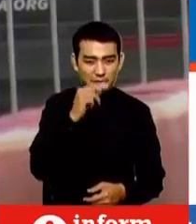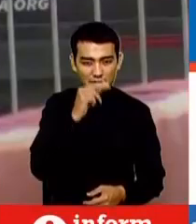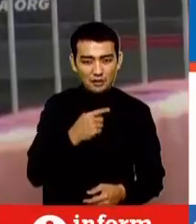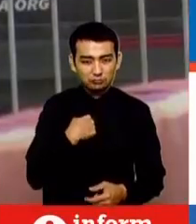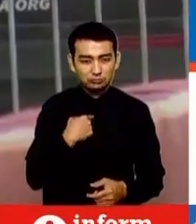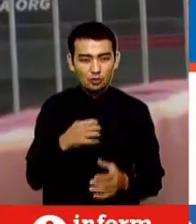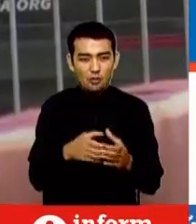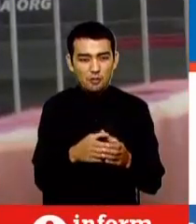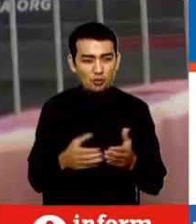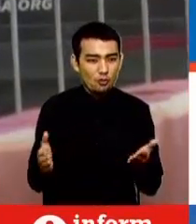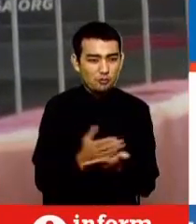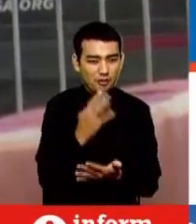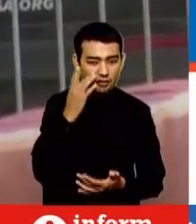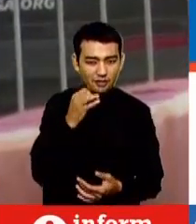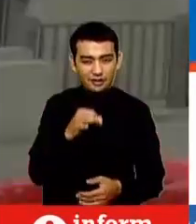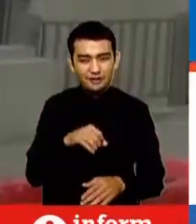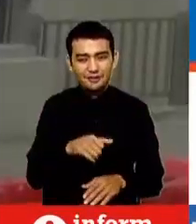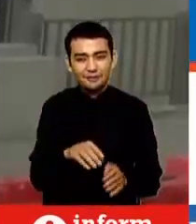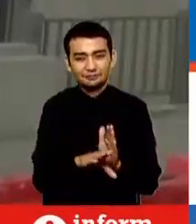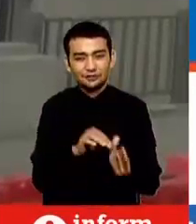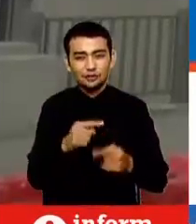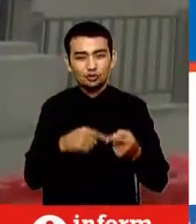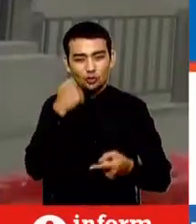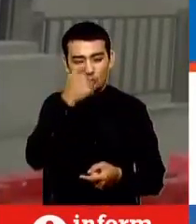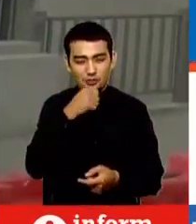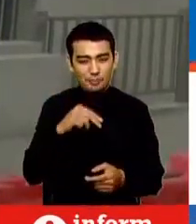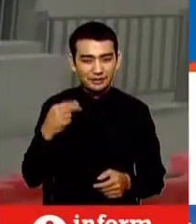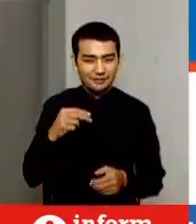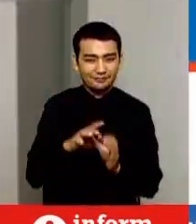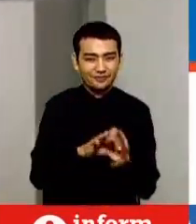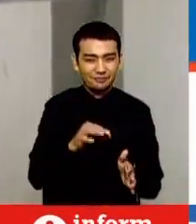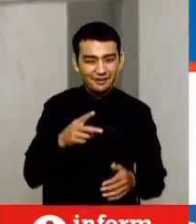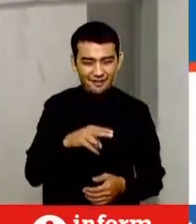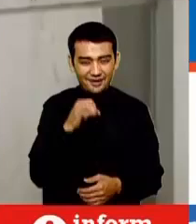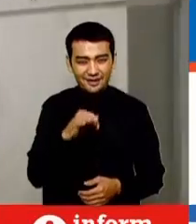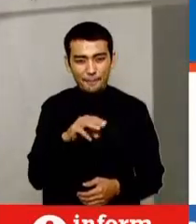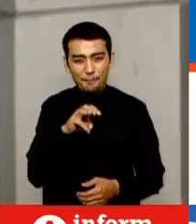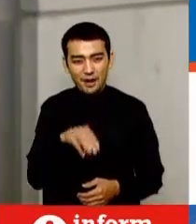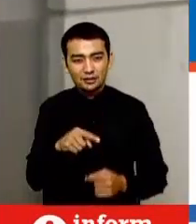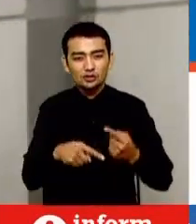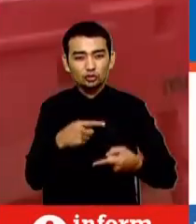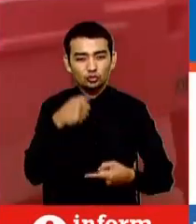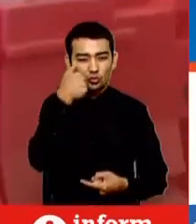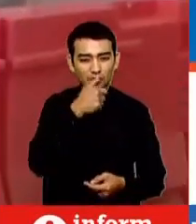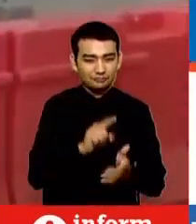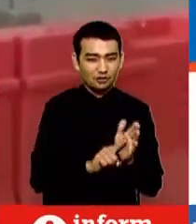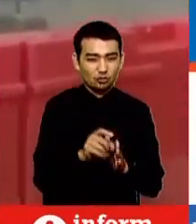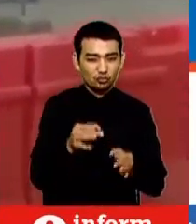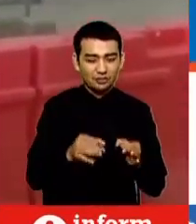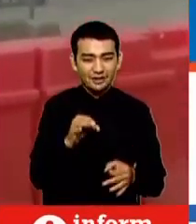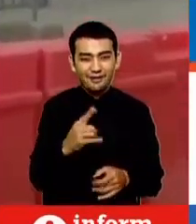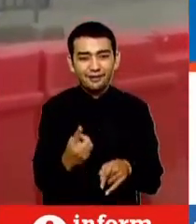его кампанию по переизбранию на пост президента в следующем году. Судебный процесс начнется в марте следующего года. Это не